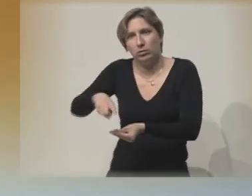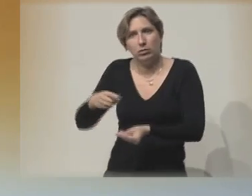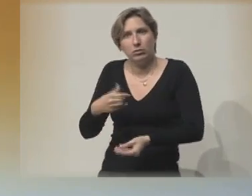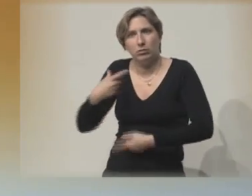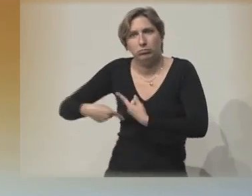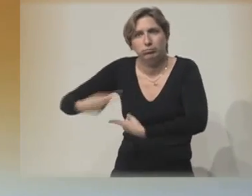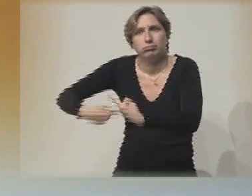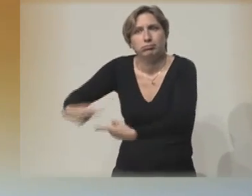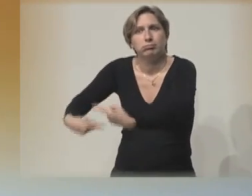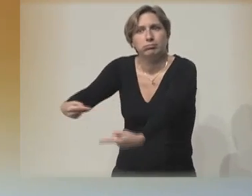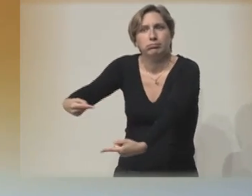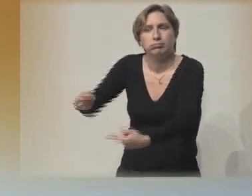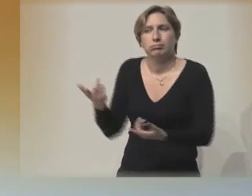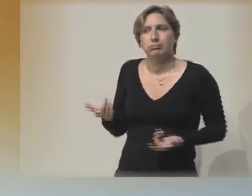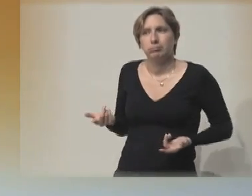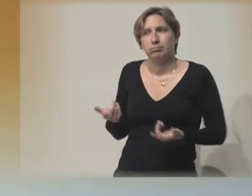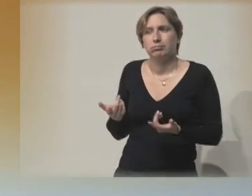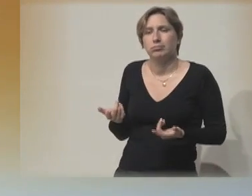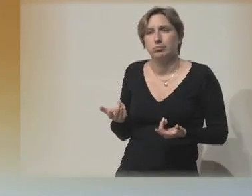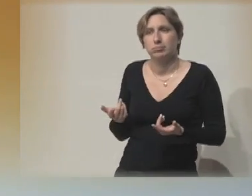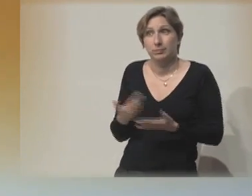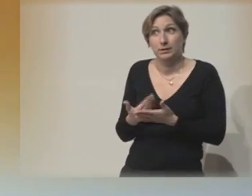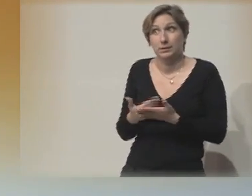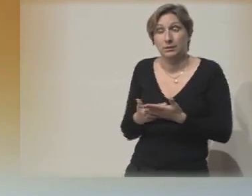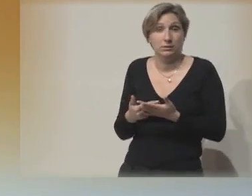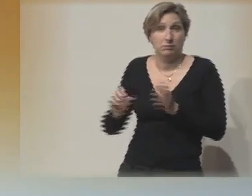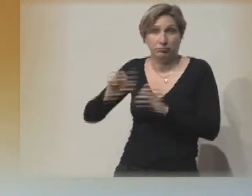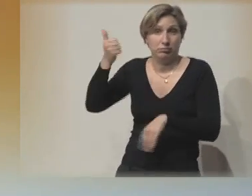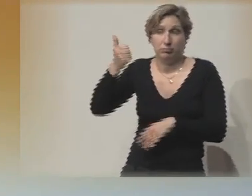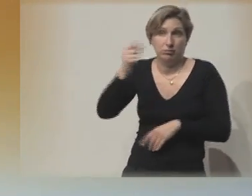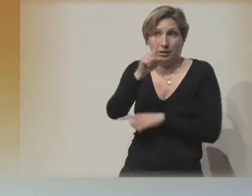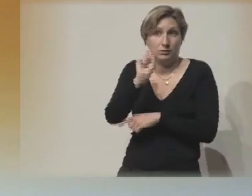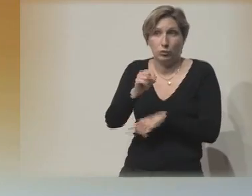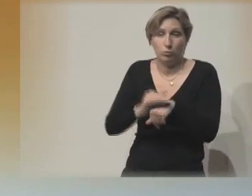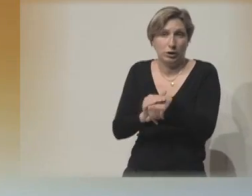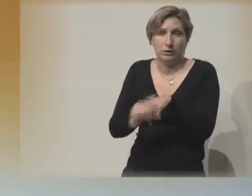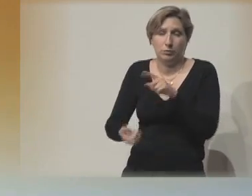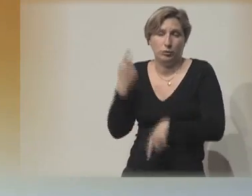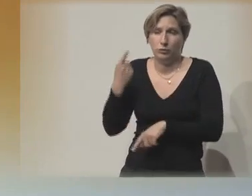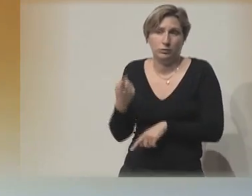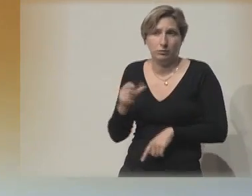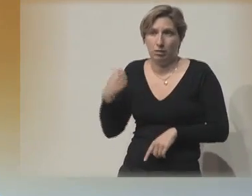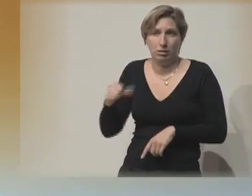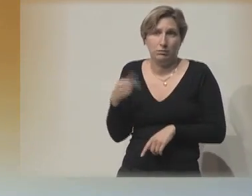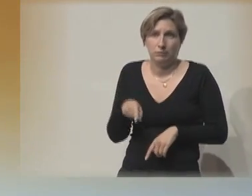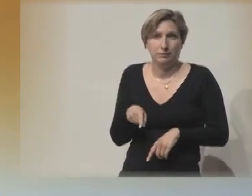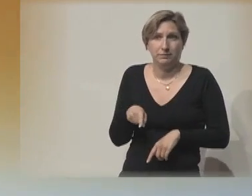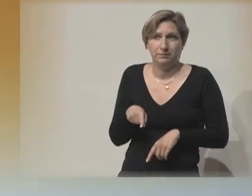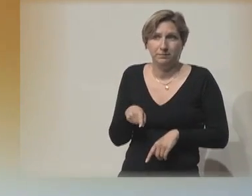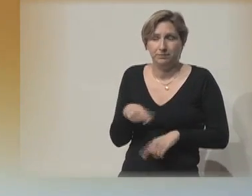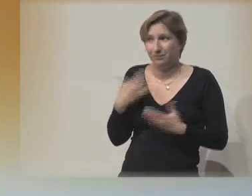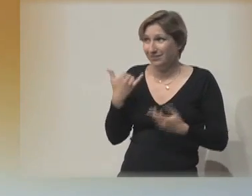viennent immédiatement et les générations qui viendront plus tard? C'est la seule question politique qui vaille. Et cette question, si